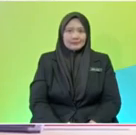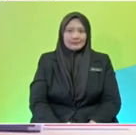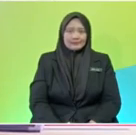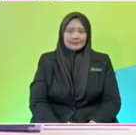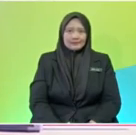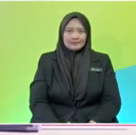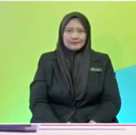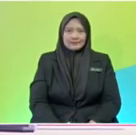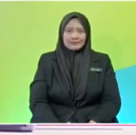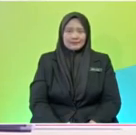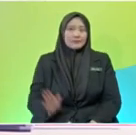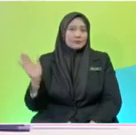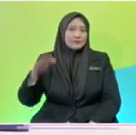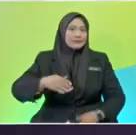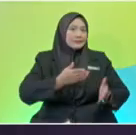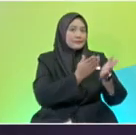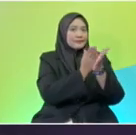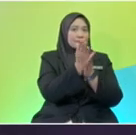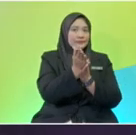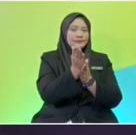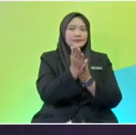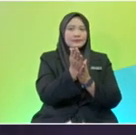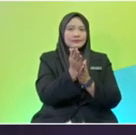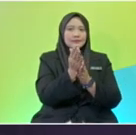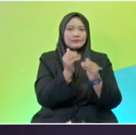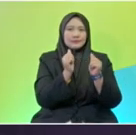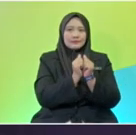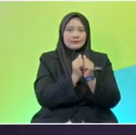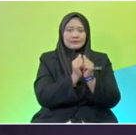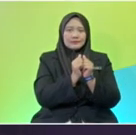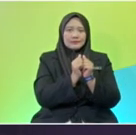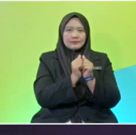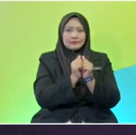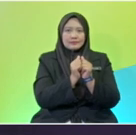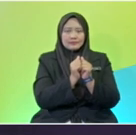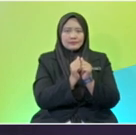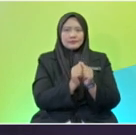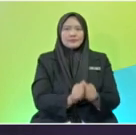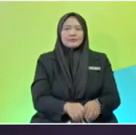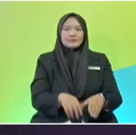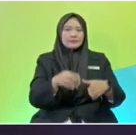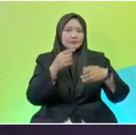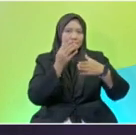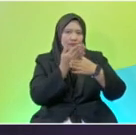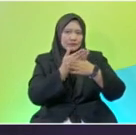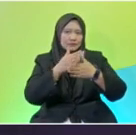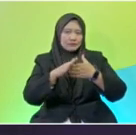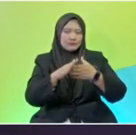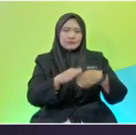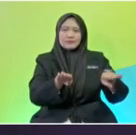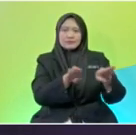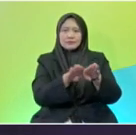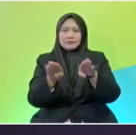Ayo kita teruskan lagi dengan eee konsep yang kedua yaitu bagi sebagai pengungsian tadi kita